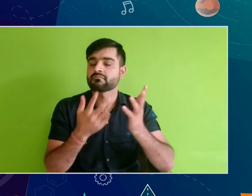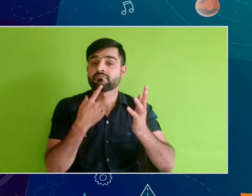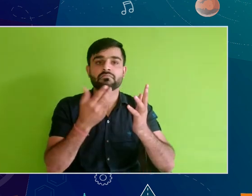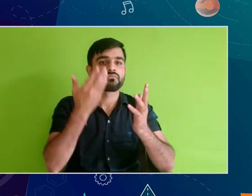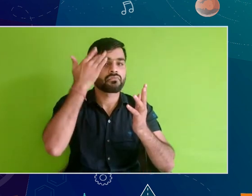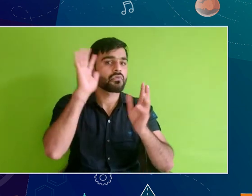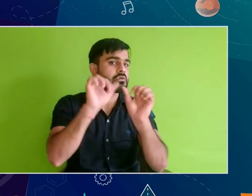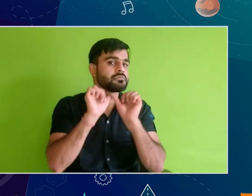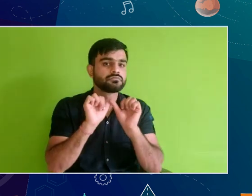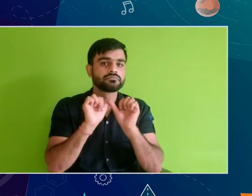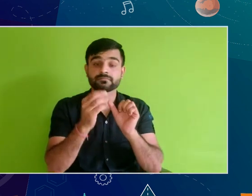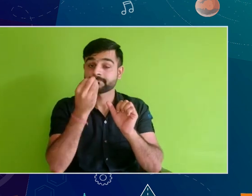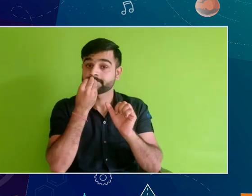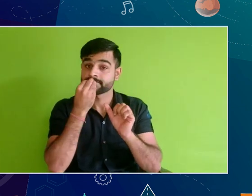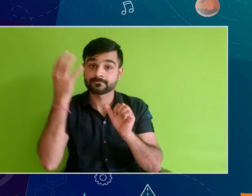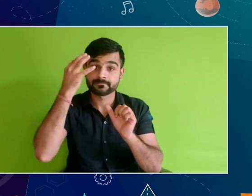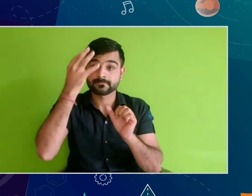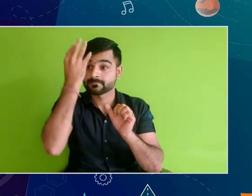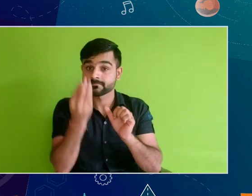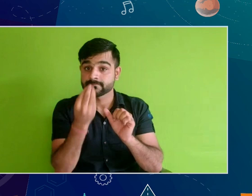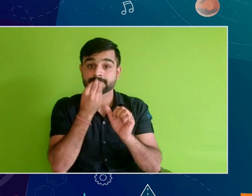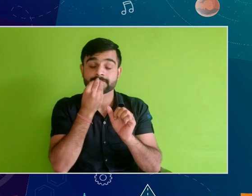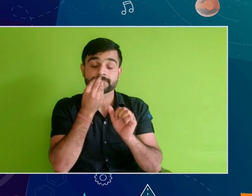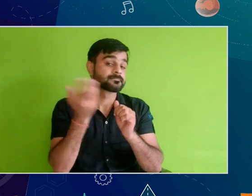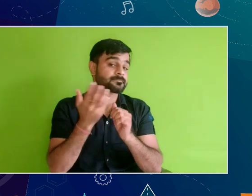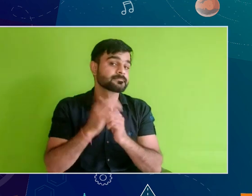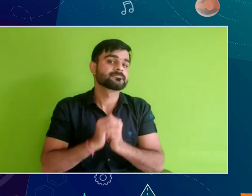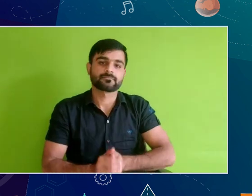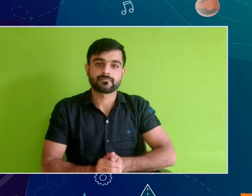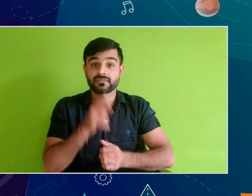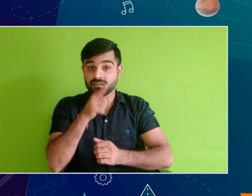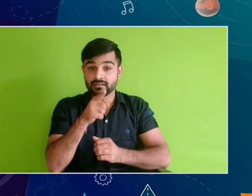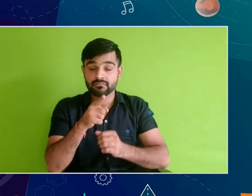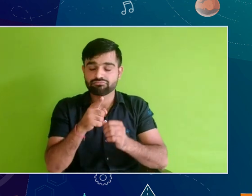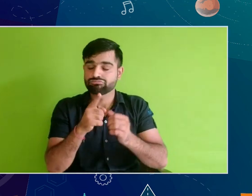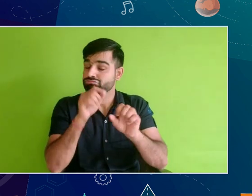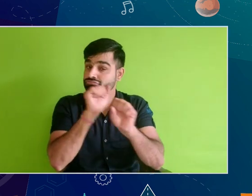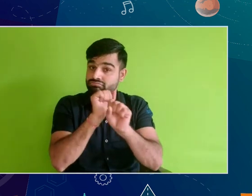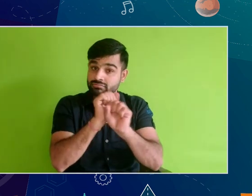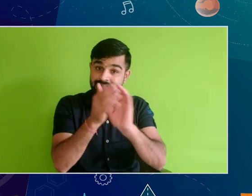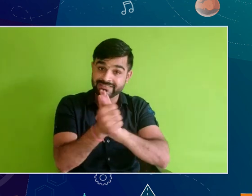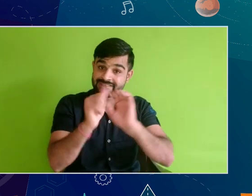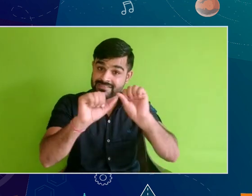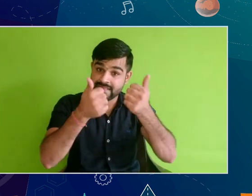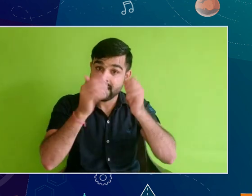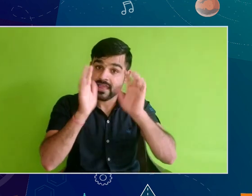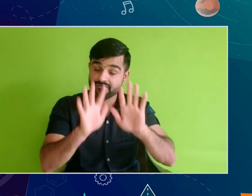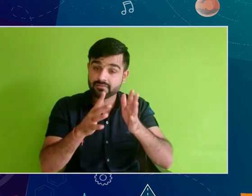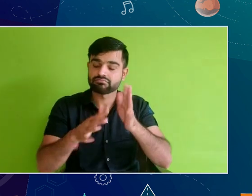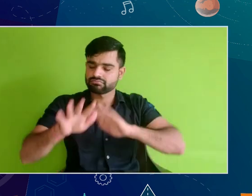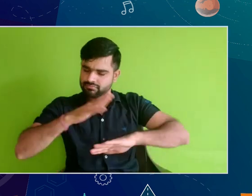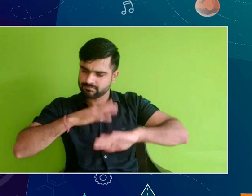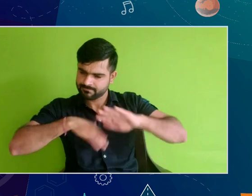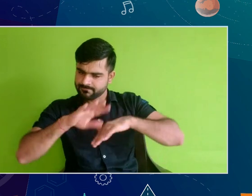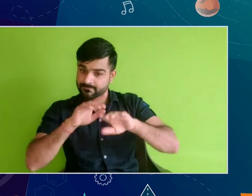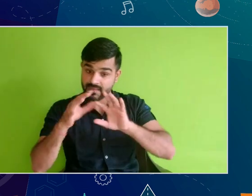हमने ब्रेकफास्ट, लंच और डिनर में क्या खाया था. तो ये एक एबिलिटी होती है बच्चों के अंदर ऑर्गेनाइज, ताकि वो अपने